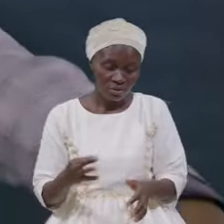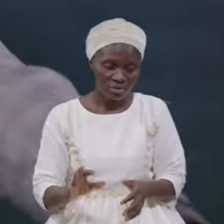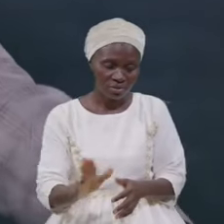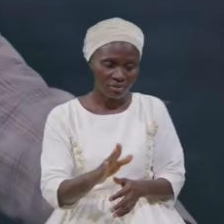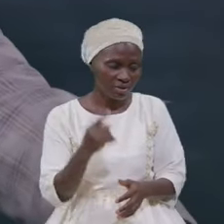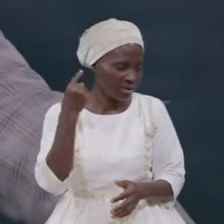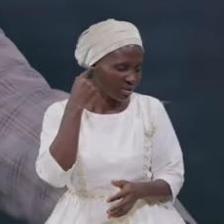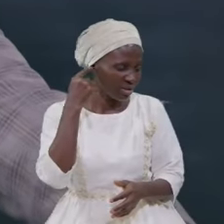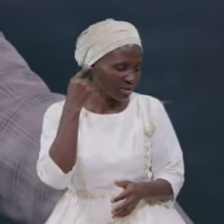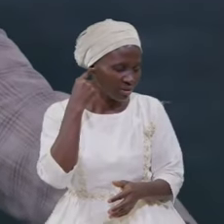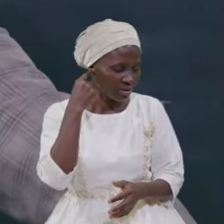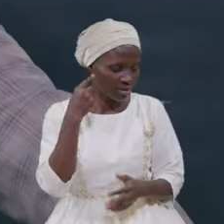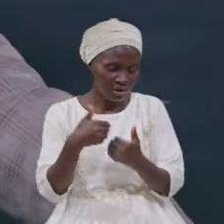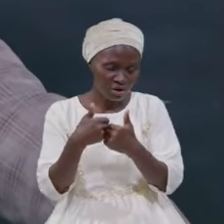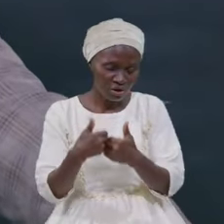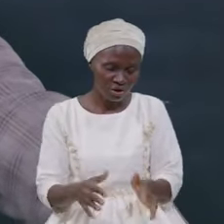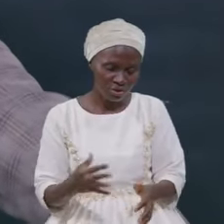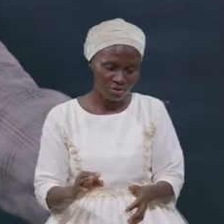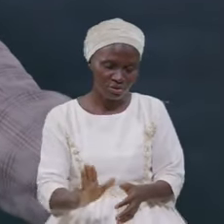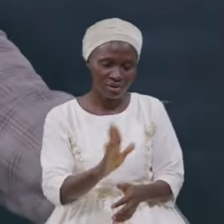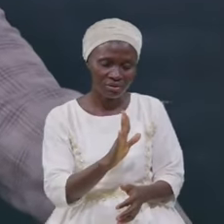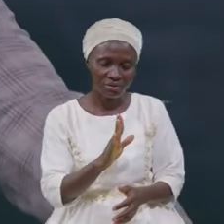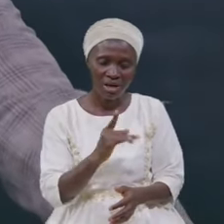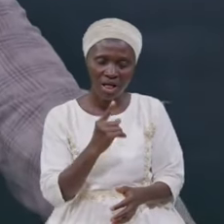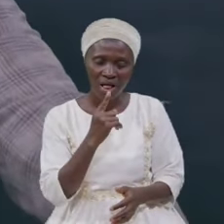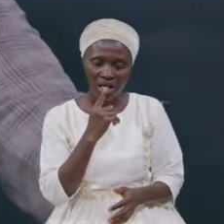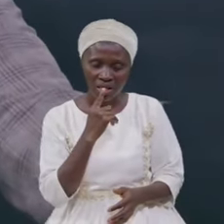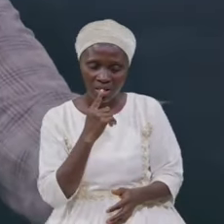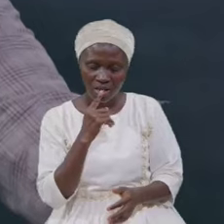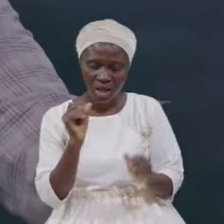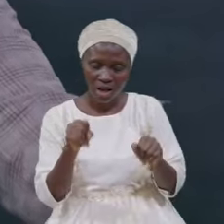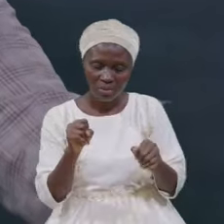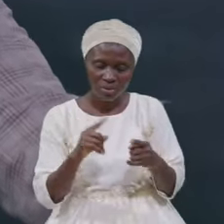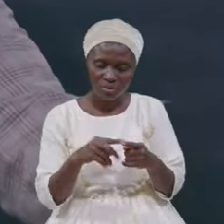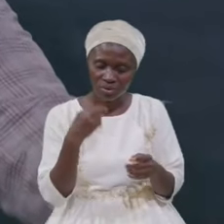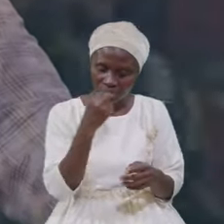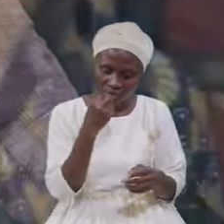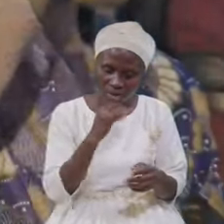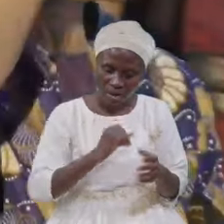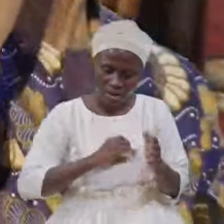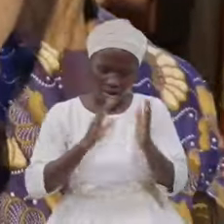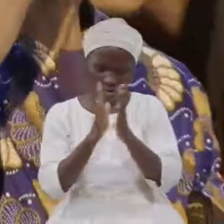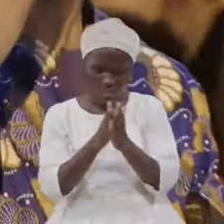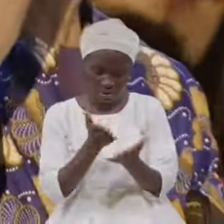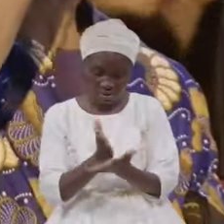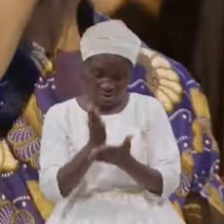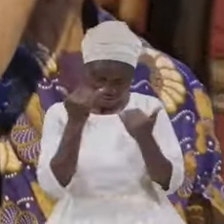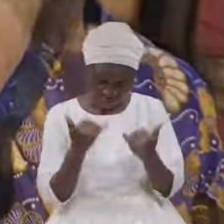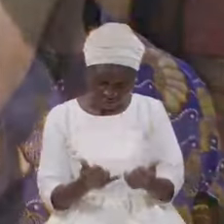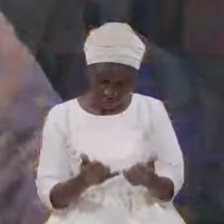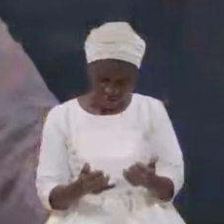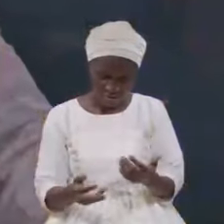de l'écoute, la capacité vocale, maintenant. La restauration de ta voix.